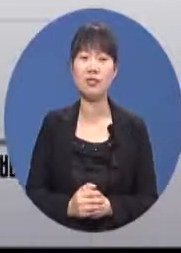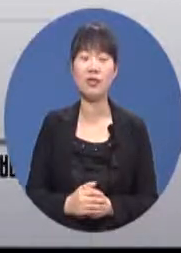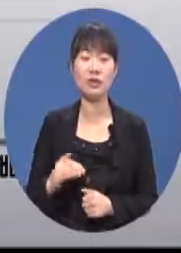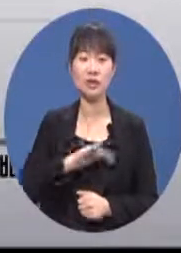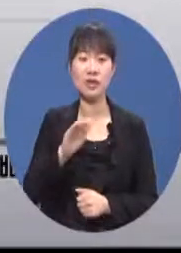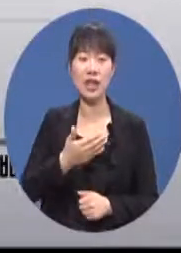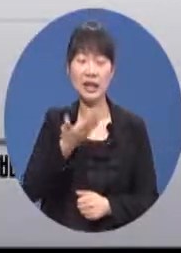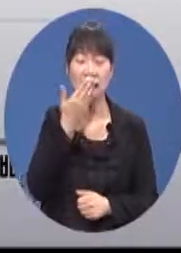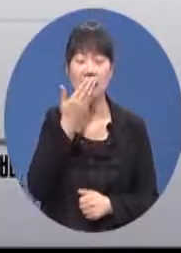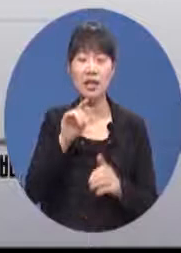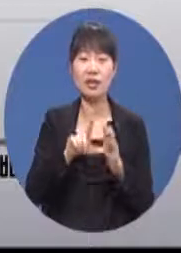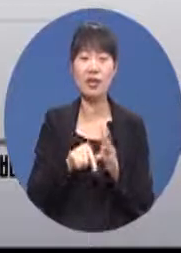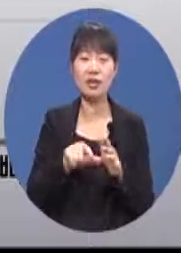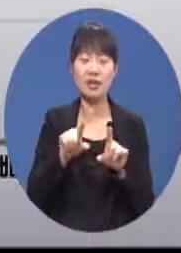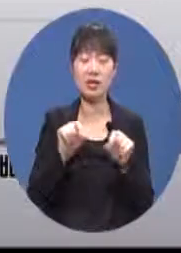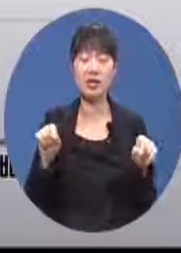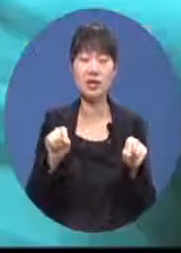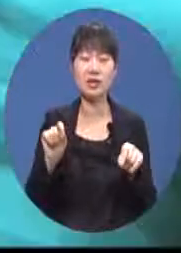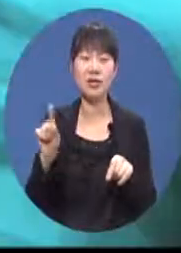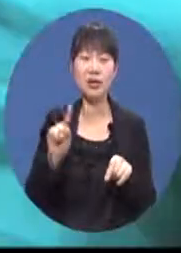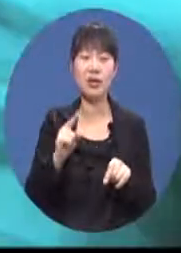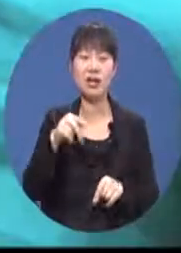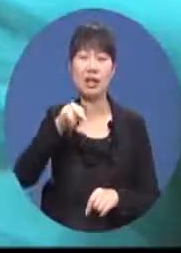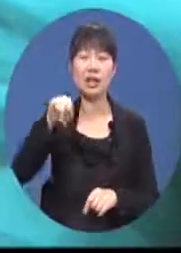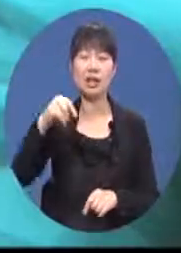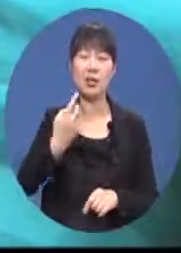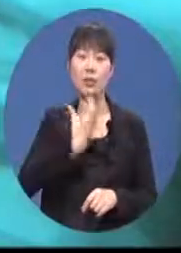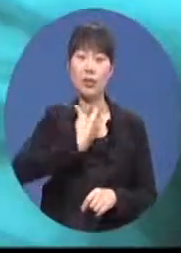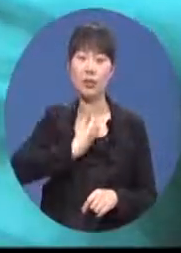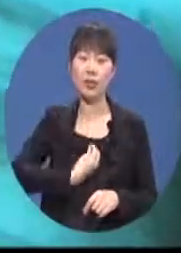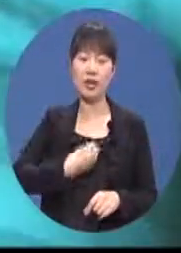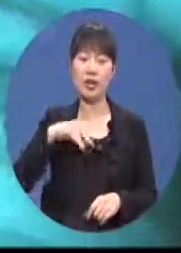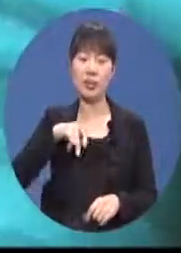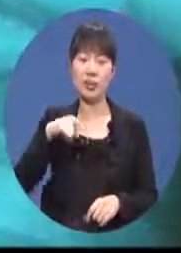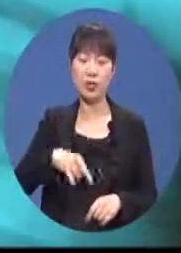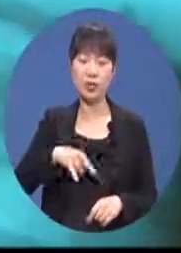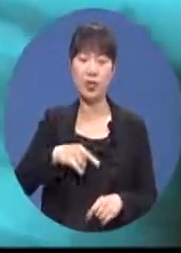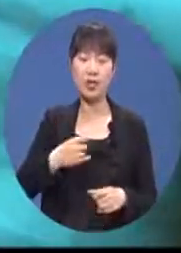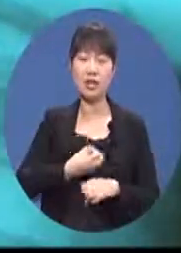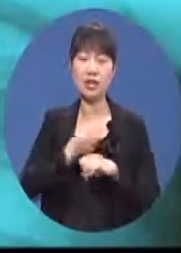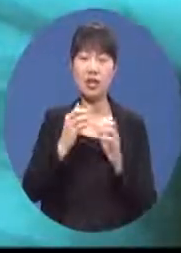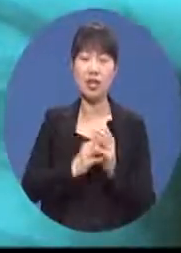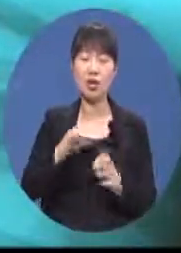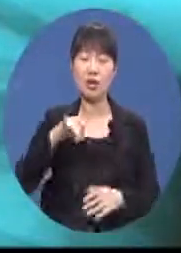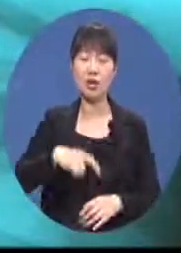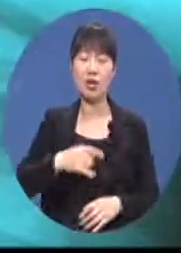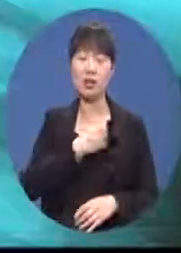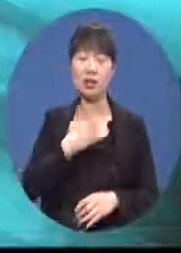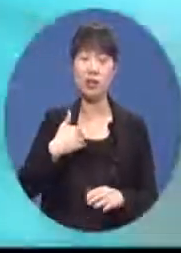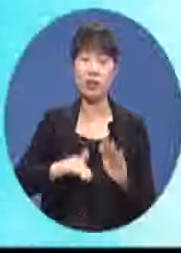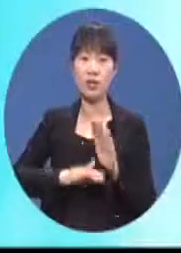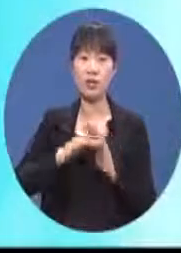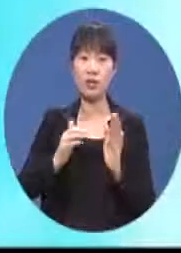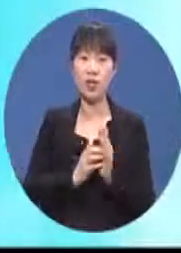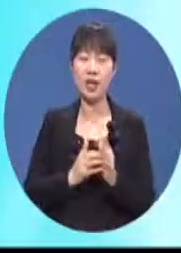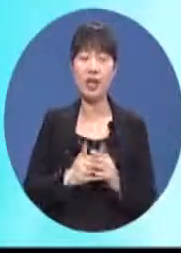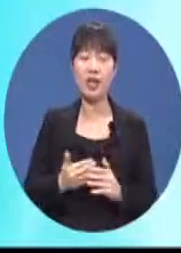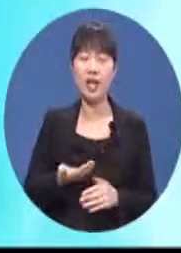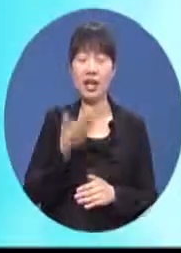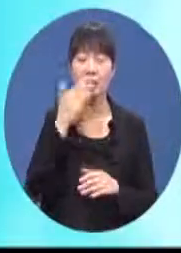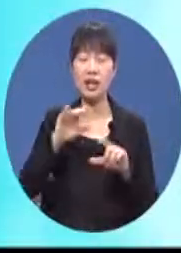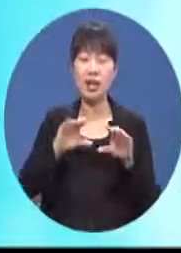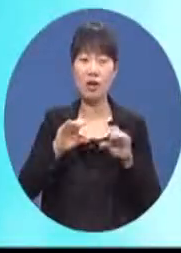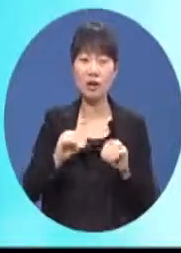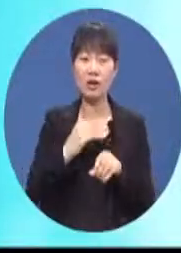우리가 식사를 하면 음식물은 식도를 거쳐 위로 전달됩니다. 위가 충분히 차면 식욕 억제 호르몬